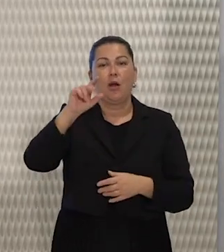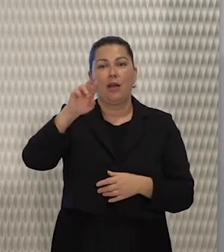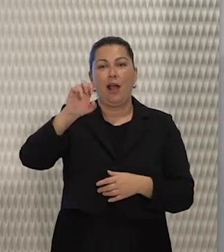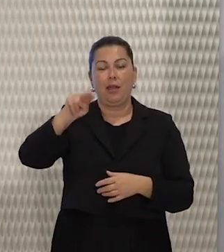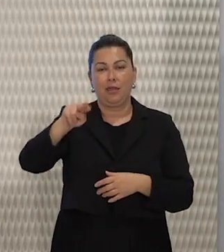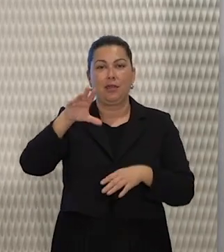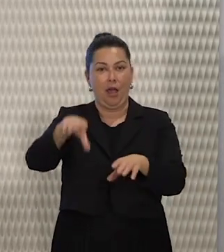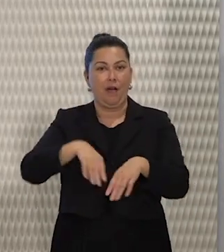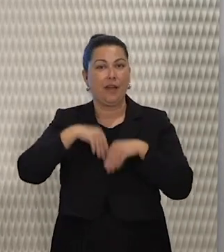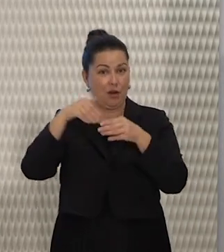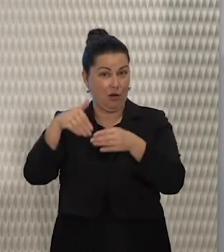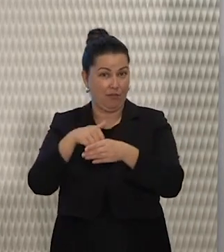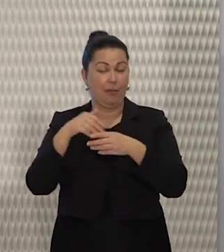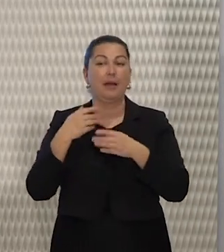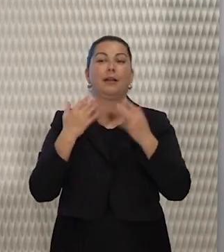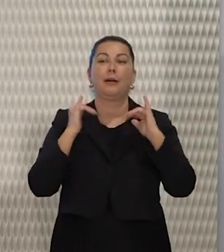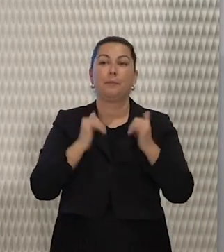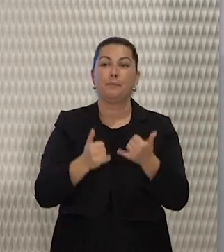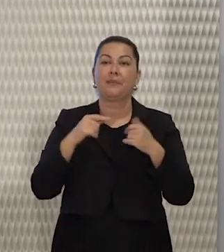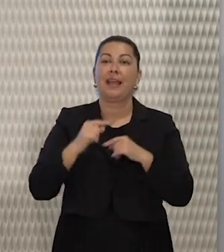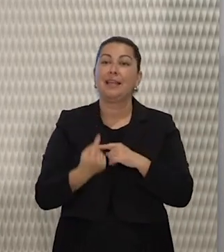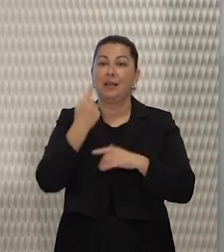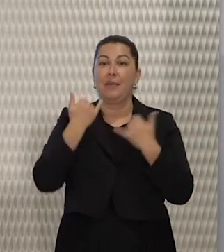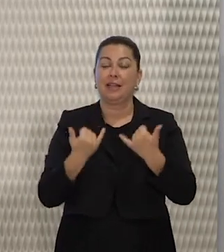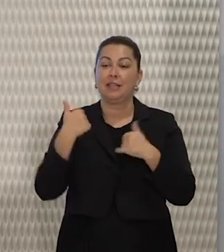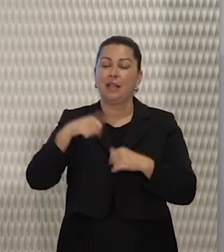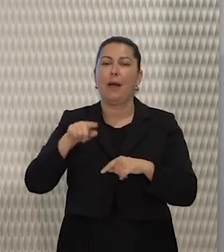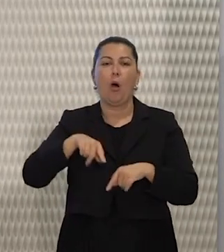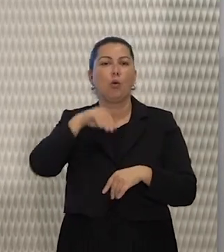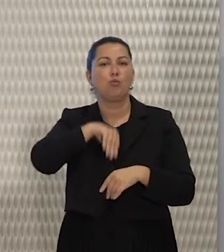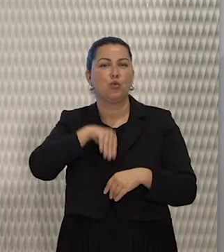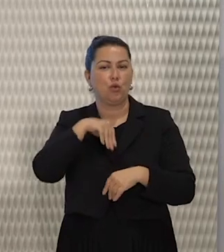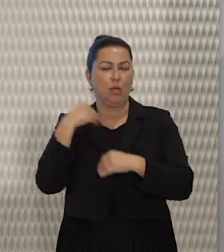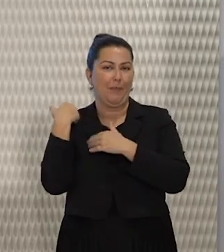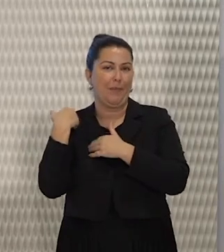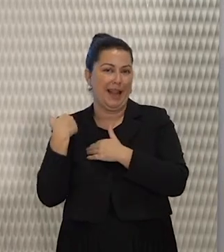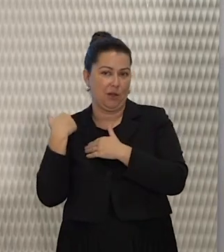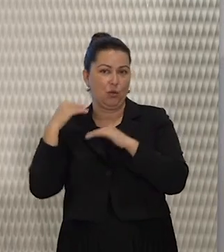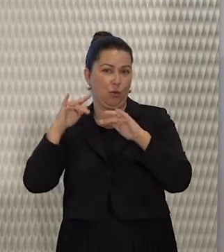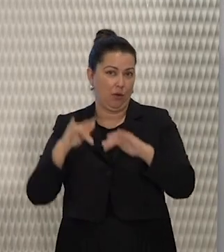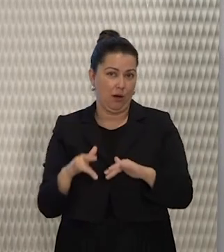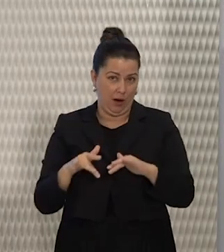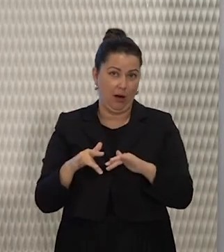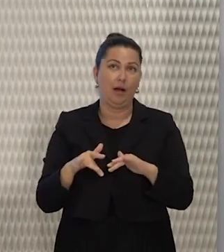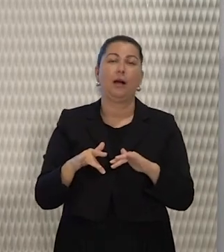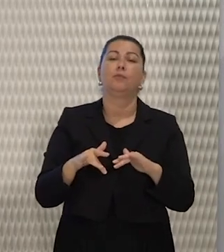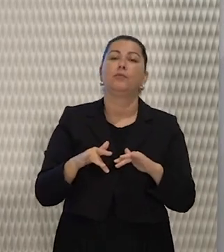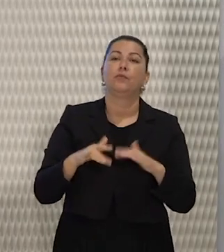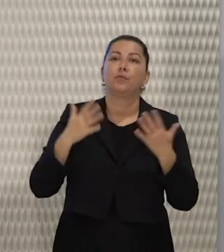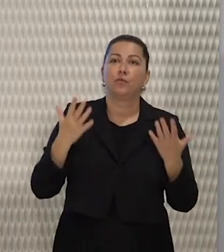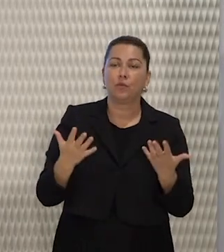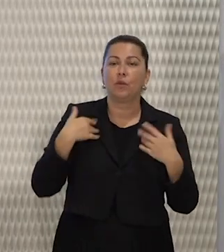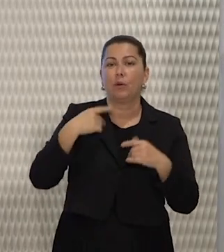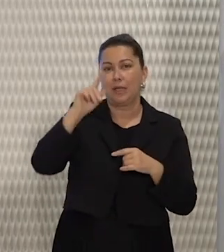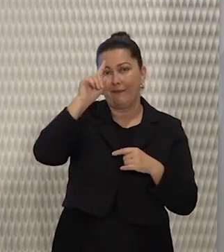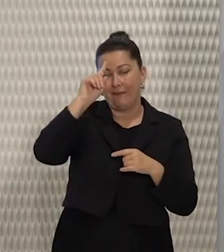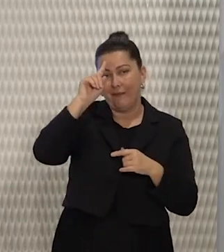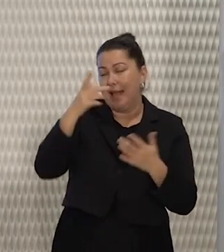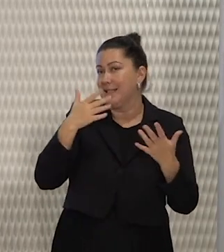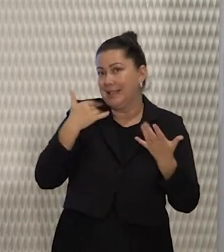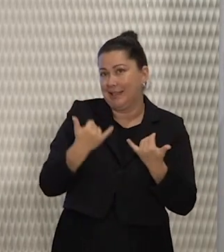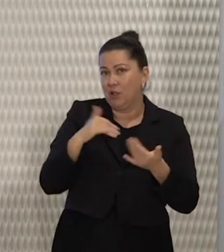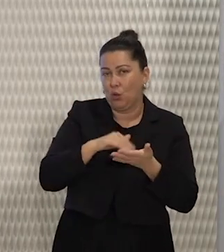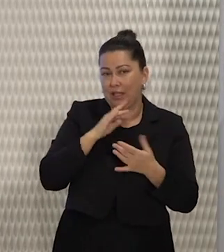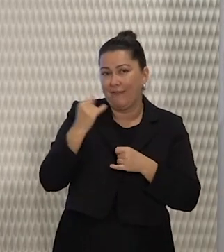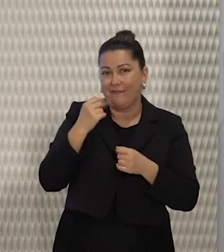Wir haben das erste Mal auch einen dabei, der eine psychische Belastung mit sich bringt. Und wissen wir natürlich auch noch nicht, wo die Reise hingeht.